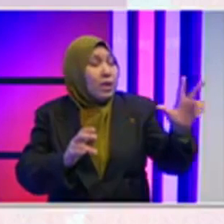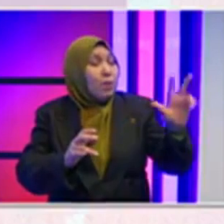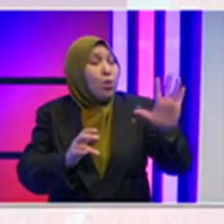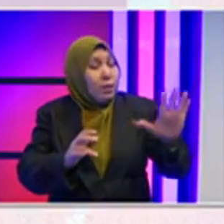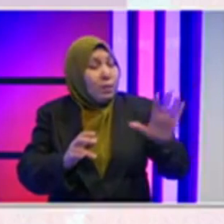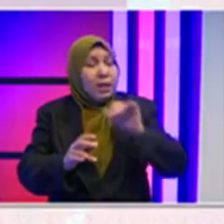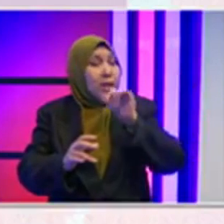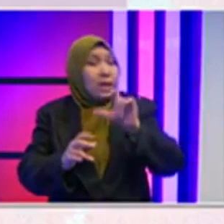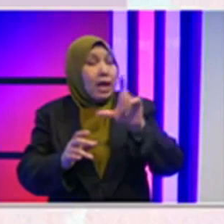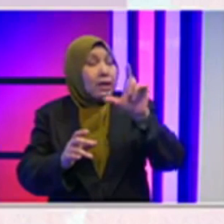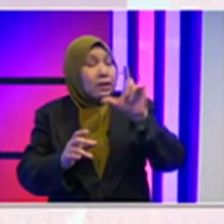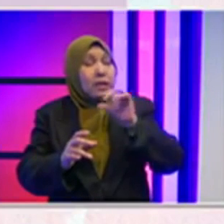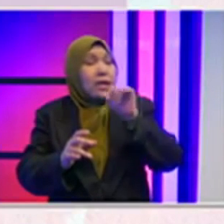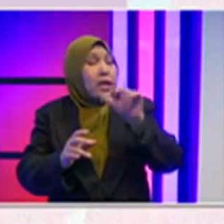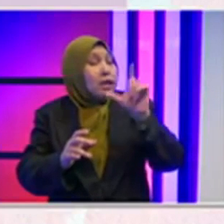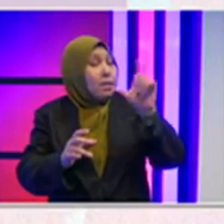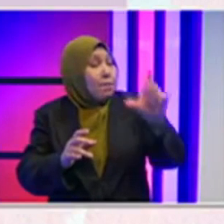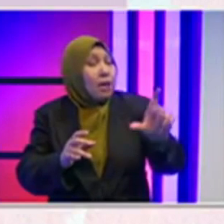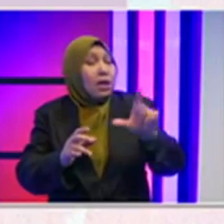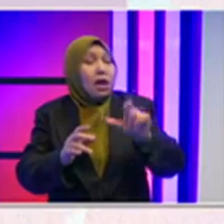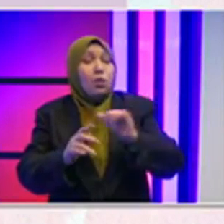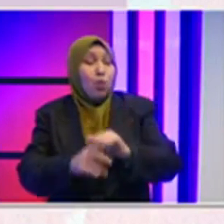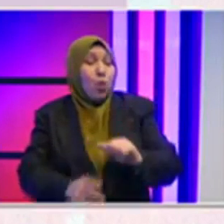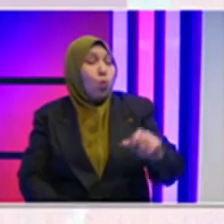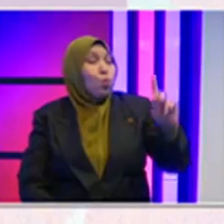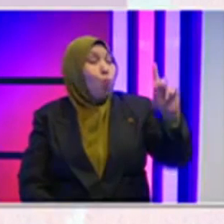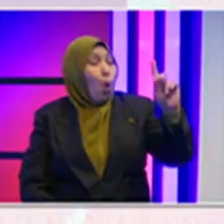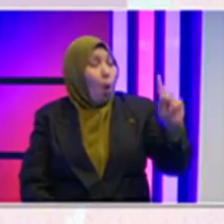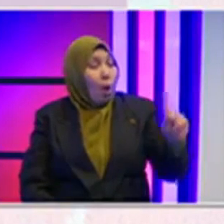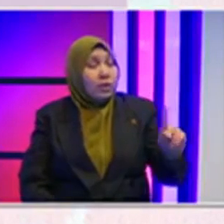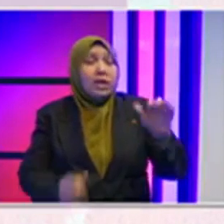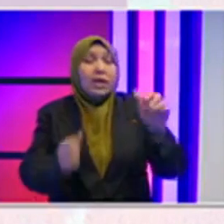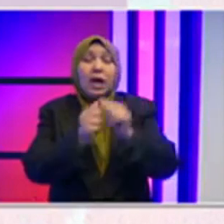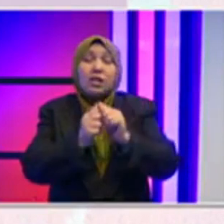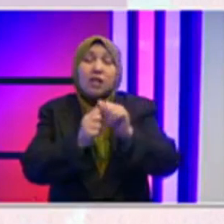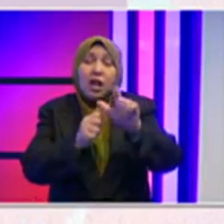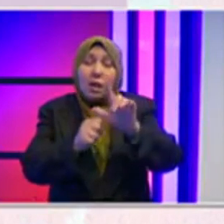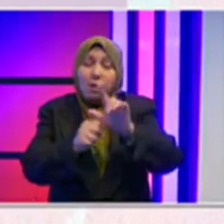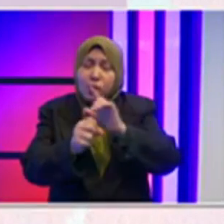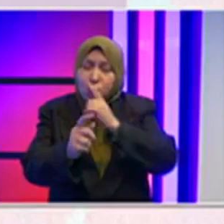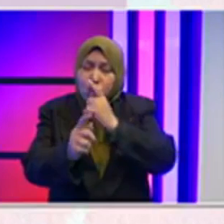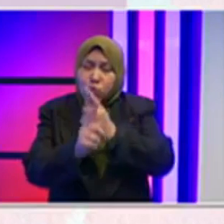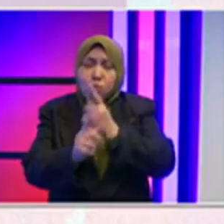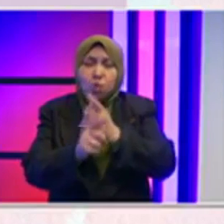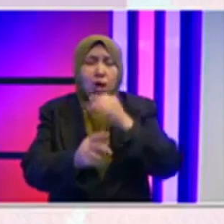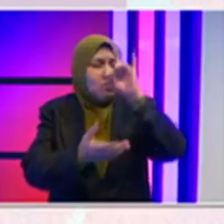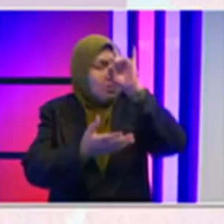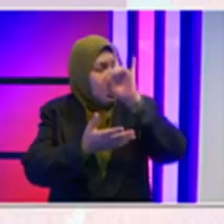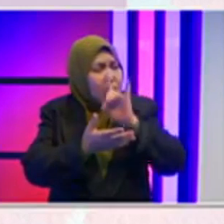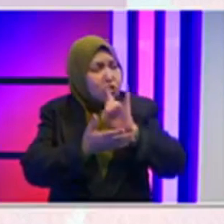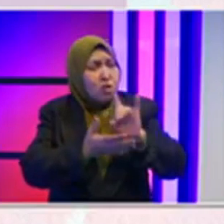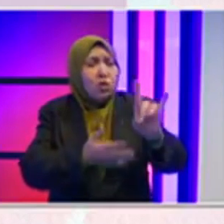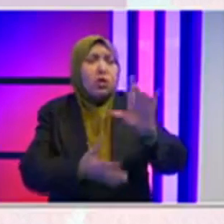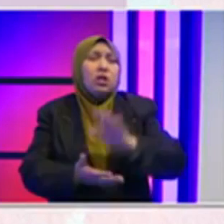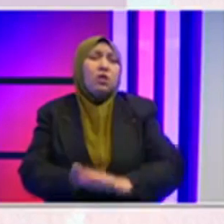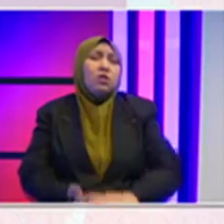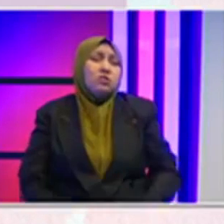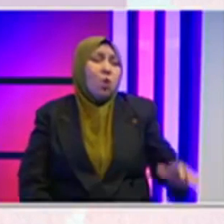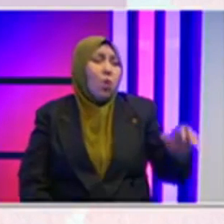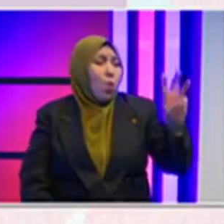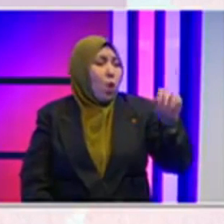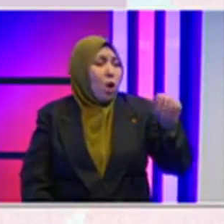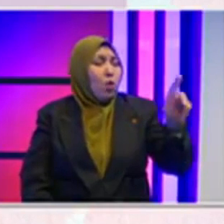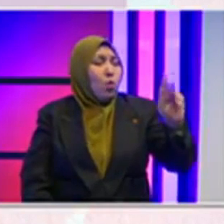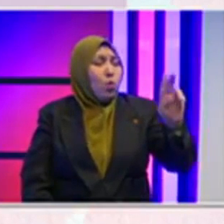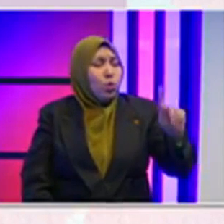menebalkan menebalkan huruf Mal dengan sempurna contoh Yin Yang lazim Wakwaw